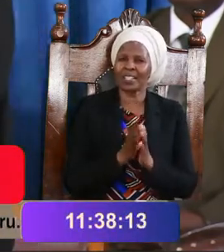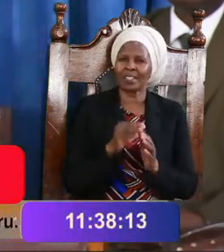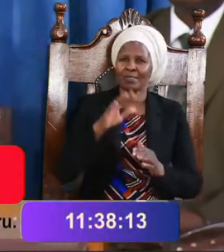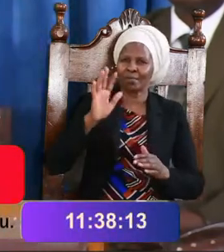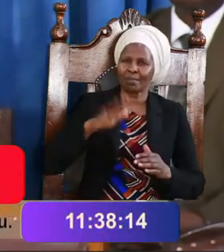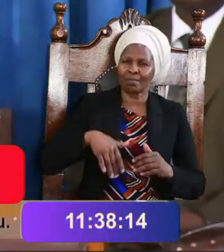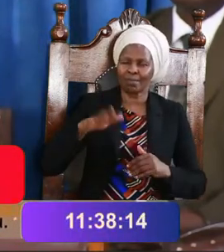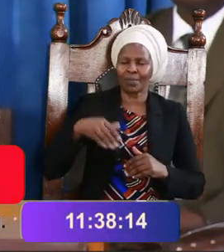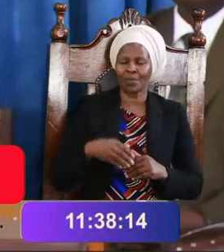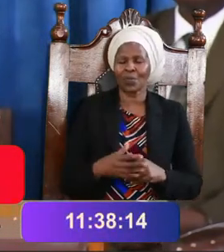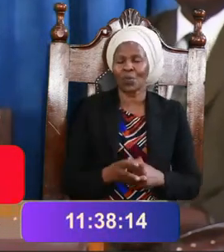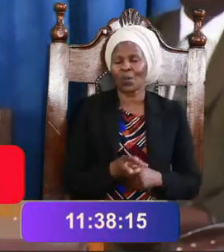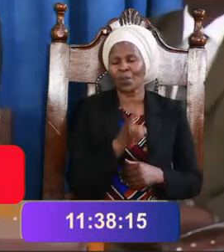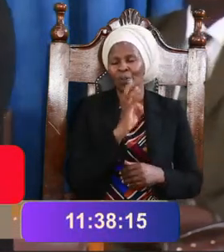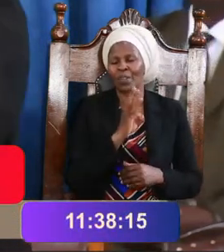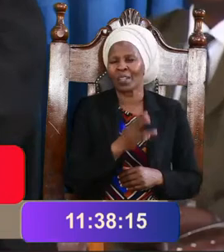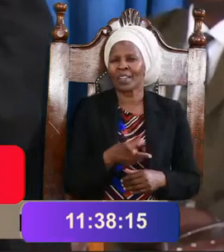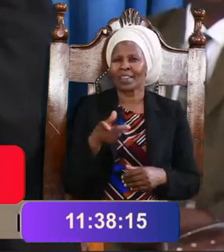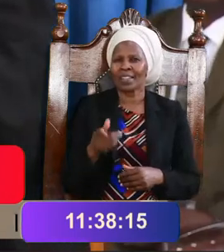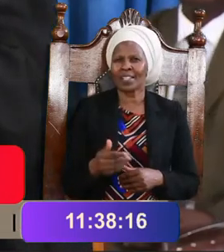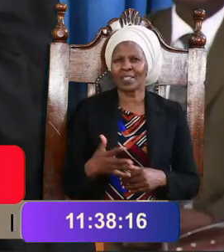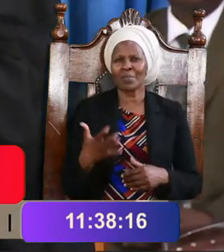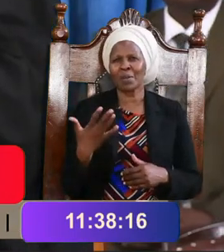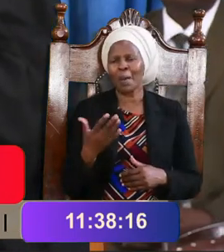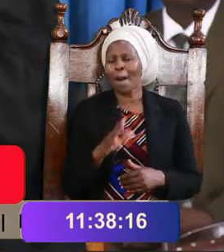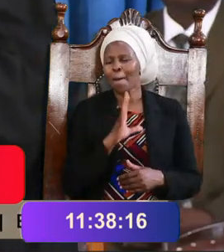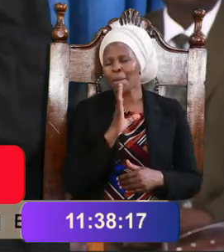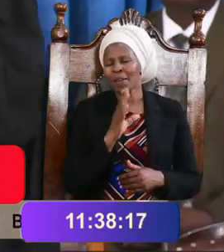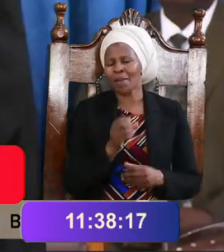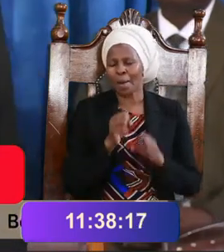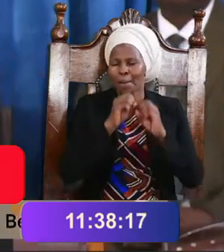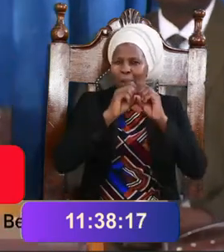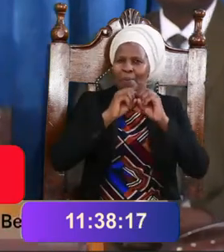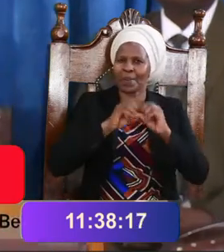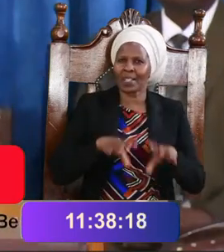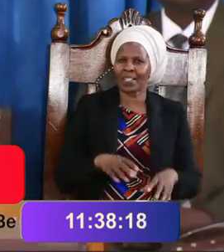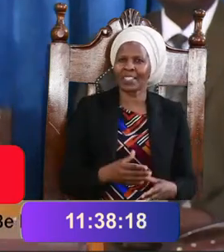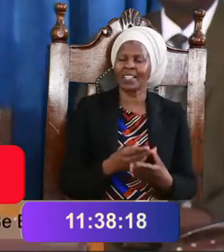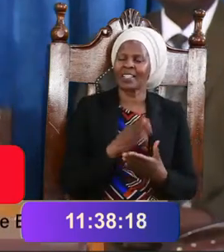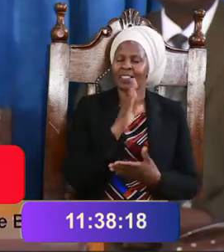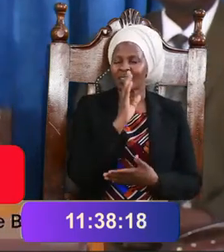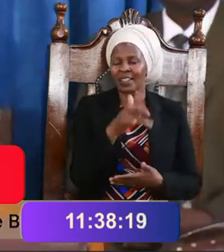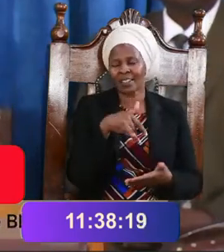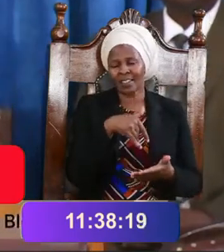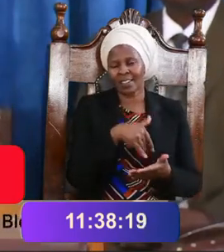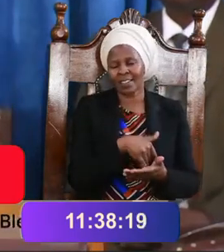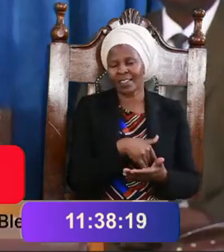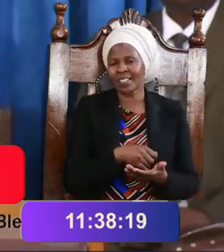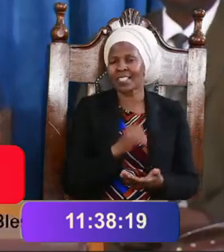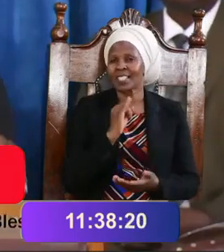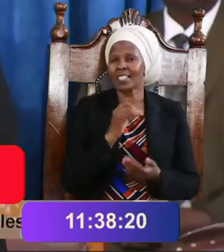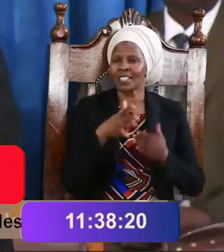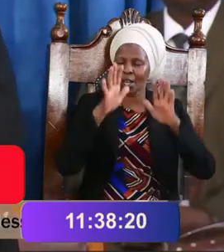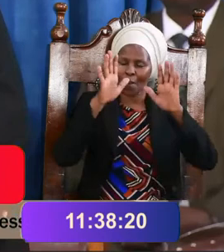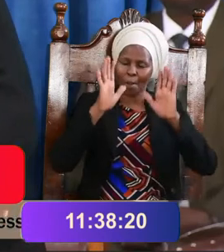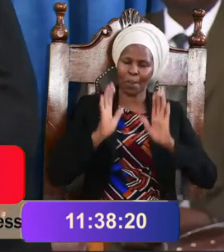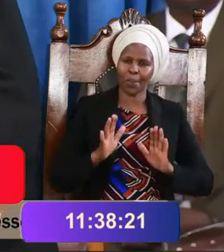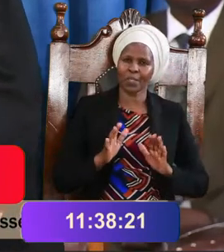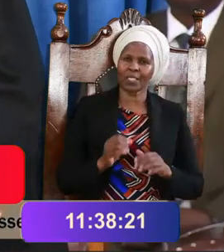ili matawi yao ya baraka. Kwa hivyo ni Sunday ambayo ni muhimu